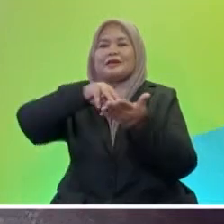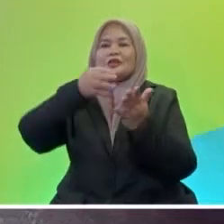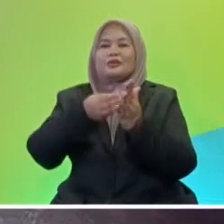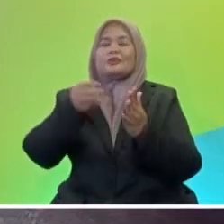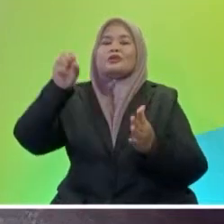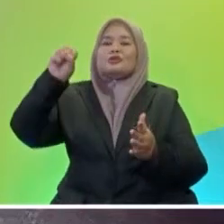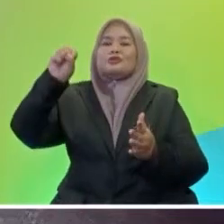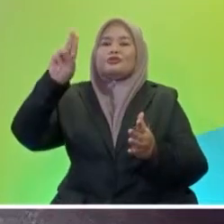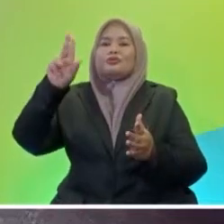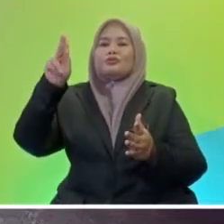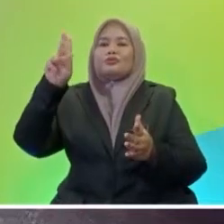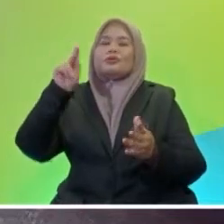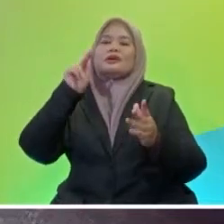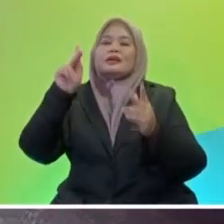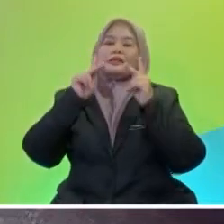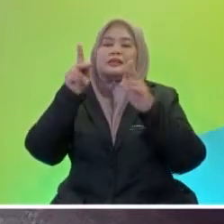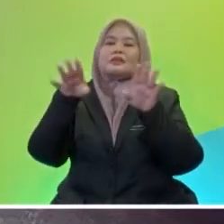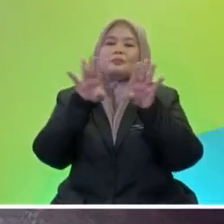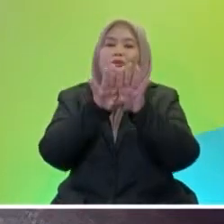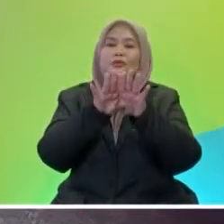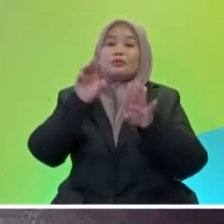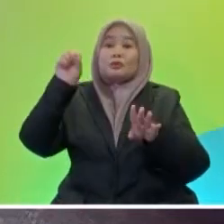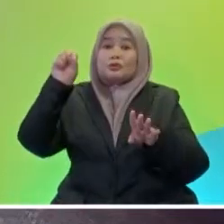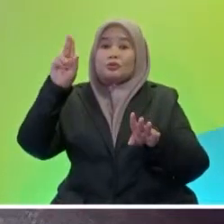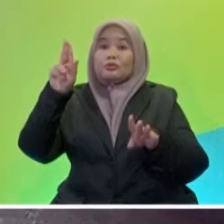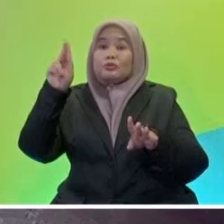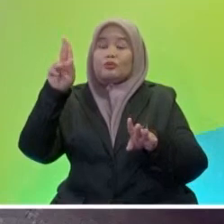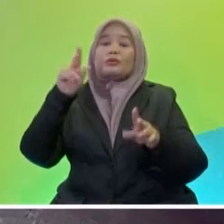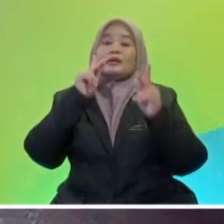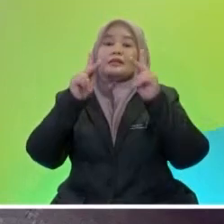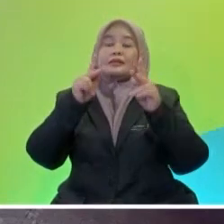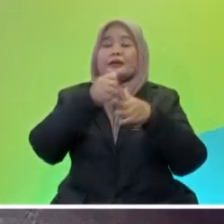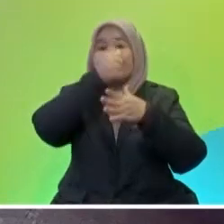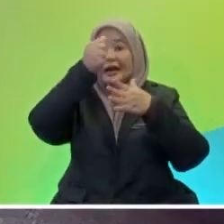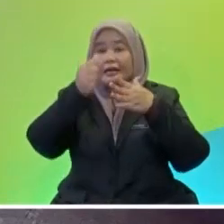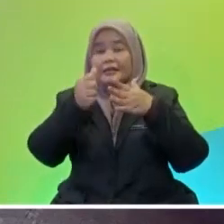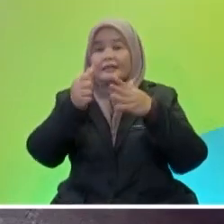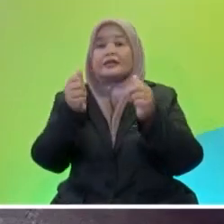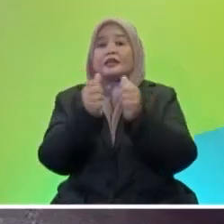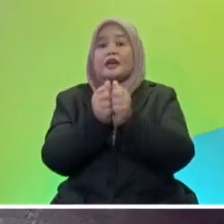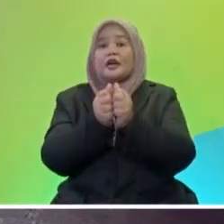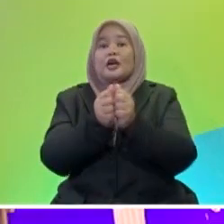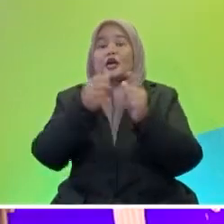suku kata tertutup ialah suku kata yang diakhiri dengan huruf konsonan